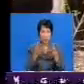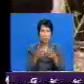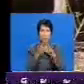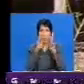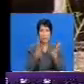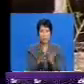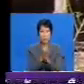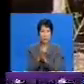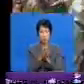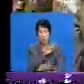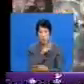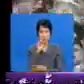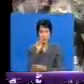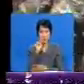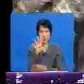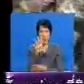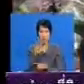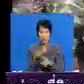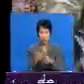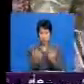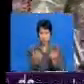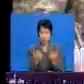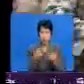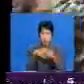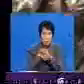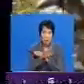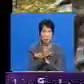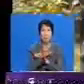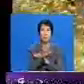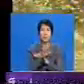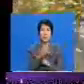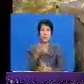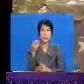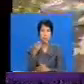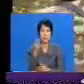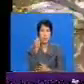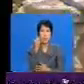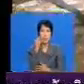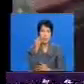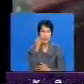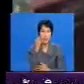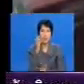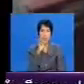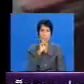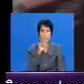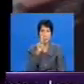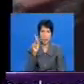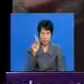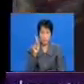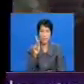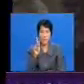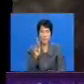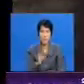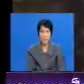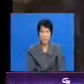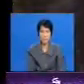เมื่อวันที่25สิงหาคมที่ผ่านมาแฝงตัวไปอาศัยอยู่ตามบ้านพักของสมาชิกแนวร่วมในพื้นที่อำเภอระแงะและบาเจาะโด